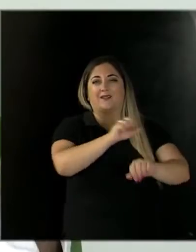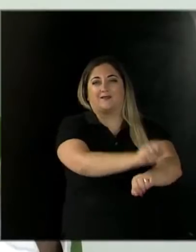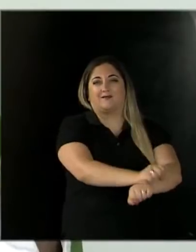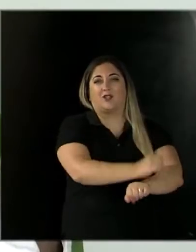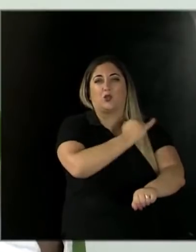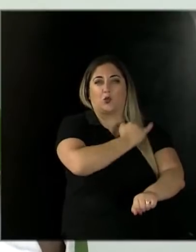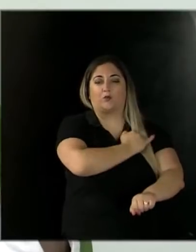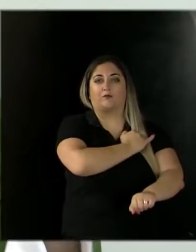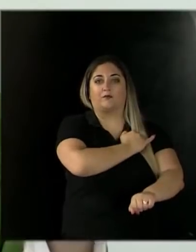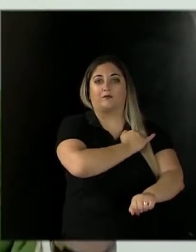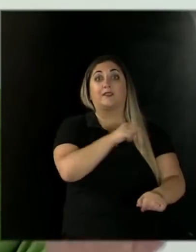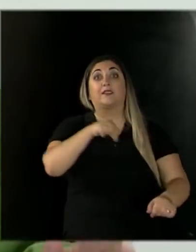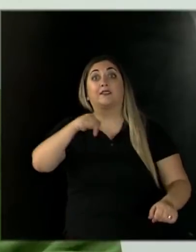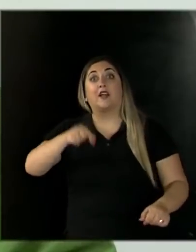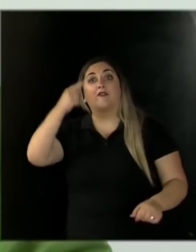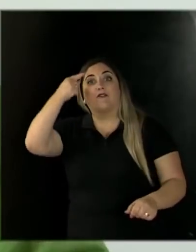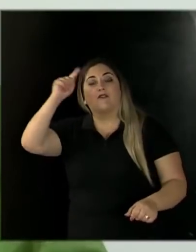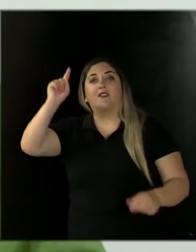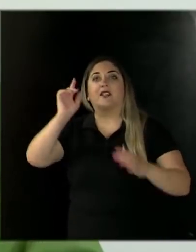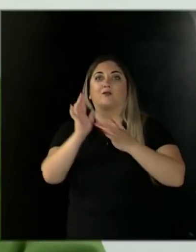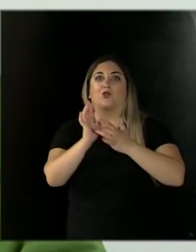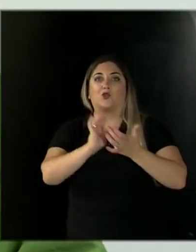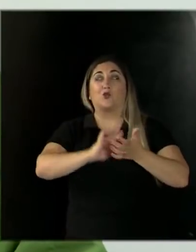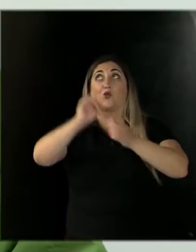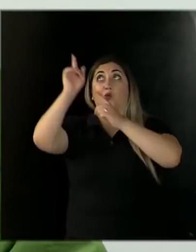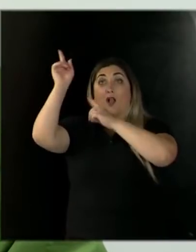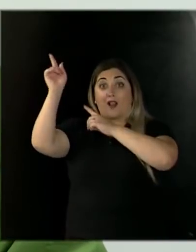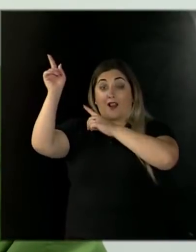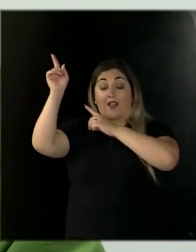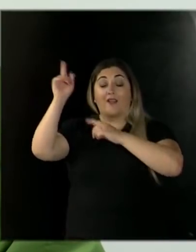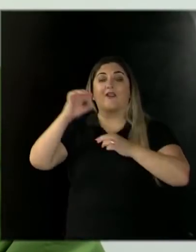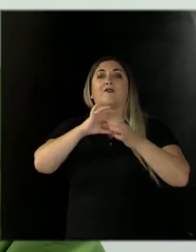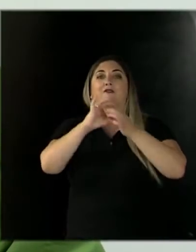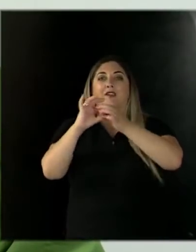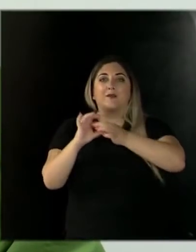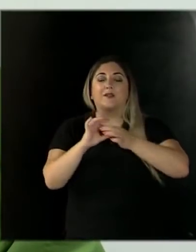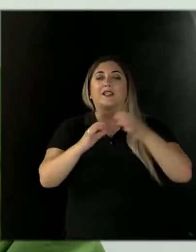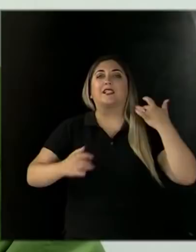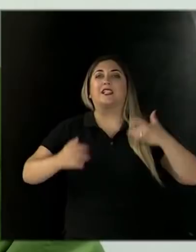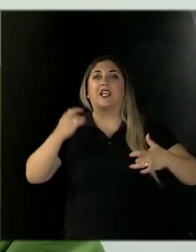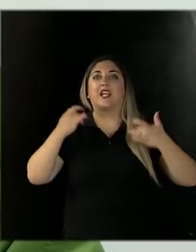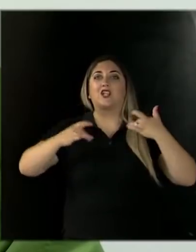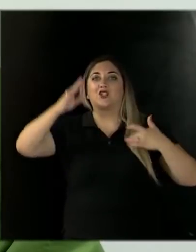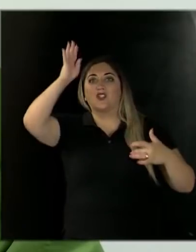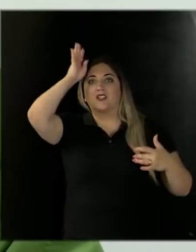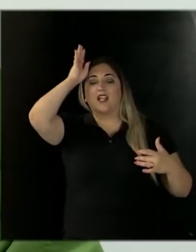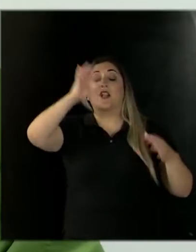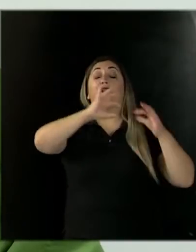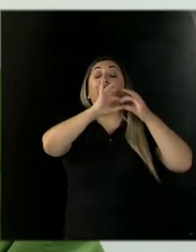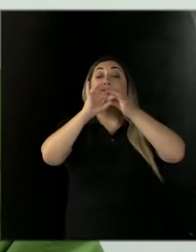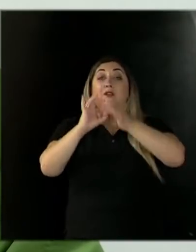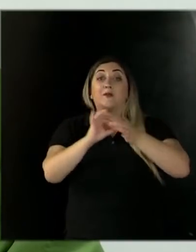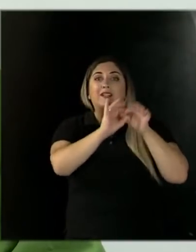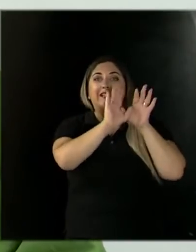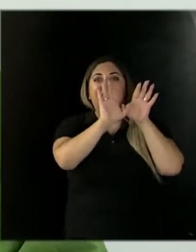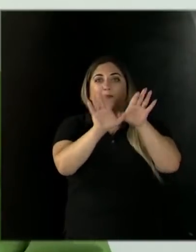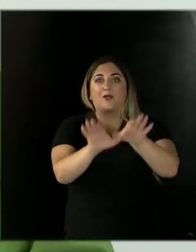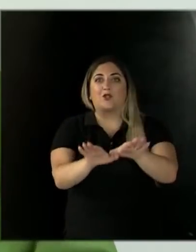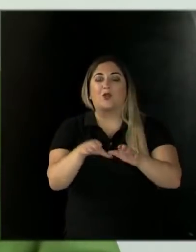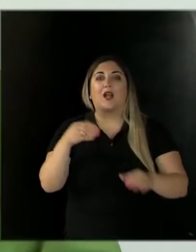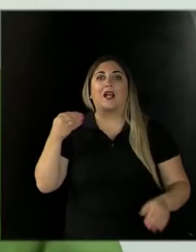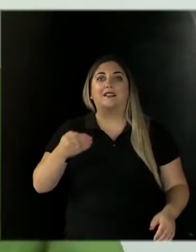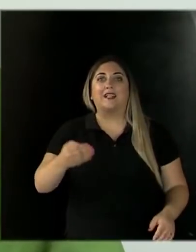dnub. Bibnek Ġesu Kristu Sidna li hu Alla u miegħek jgħixu jsaltan fl-imkien mal-Ispiritu